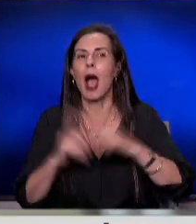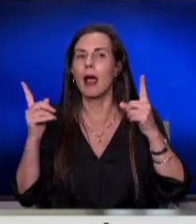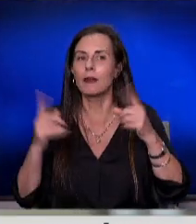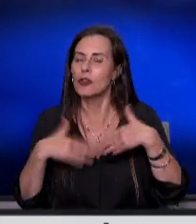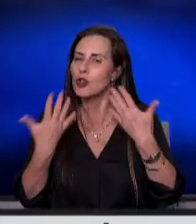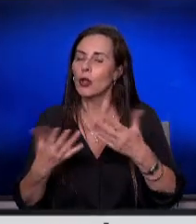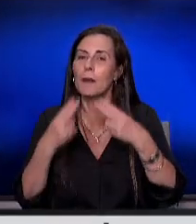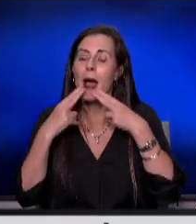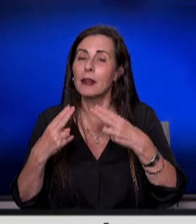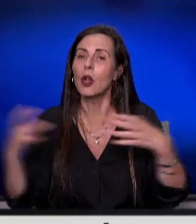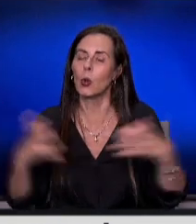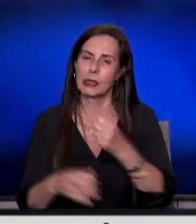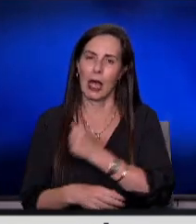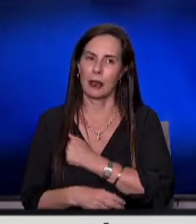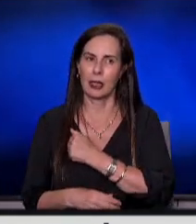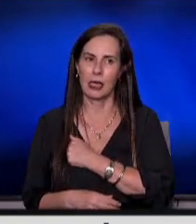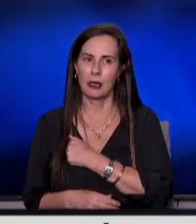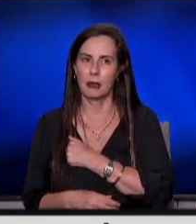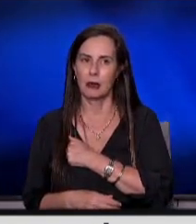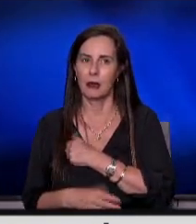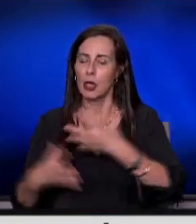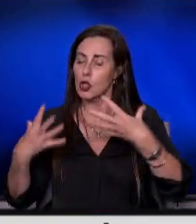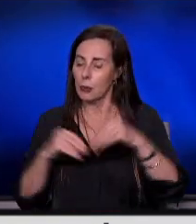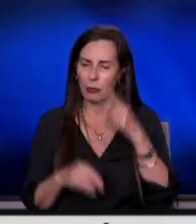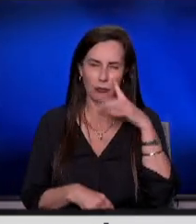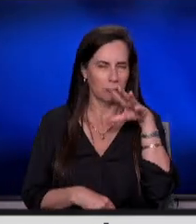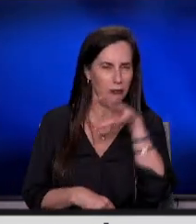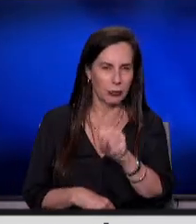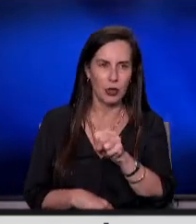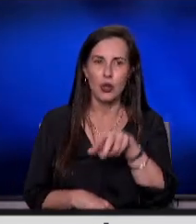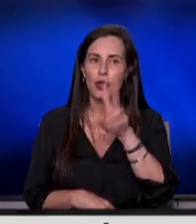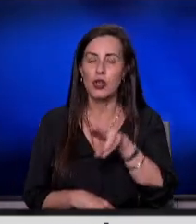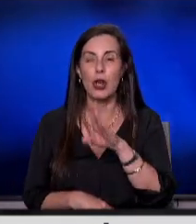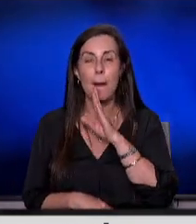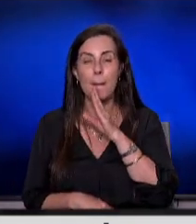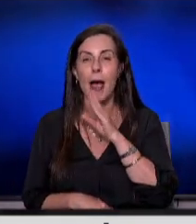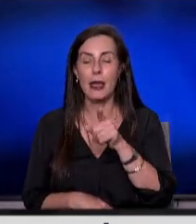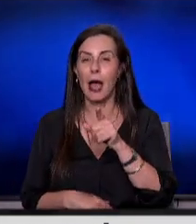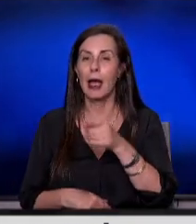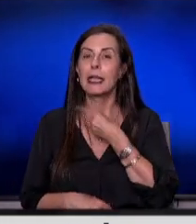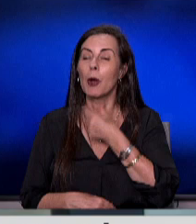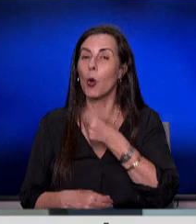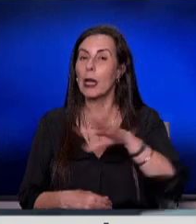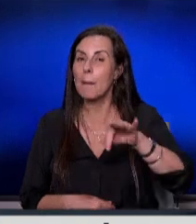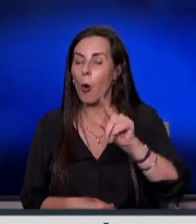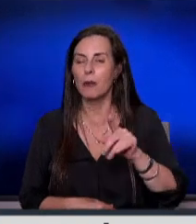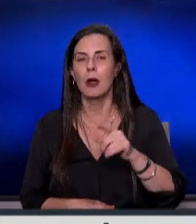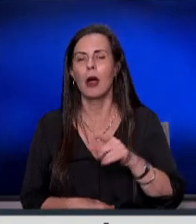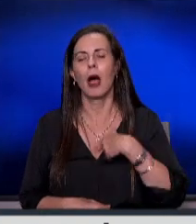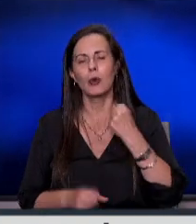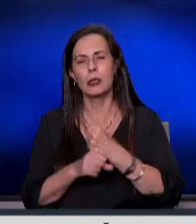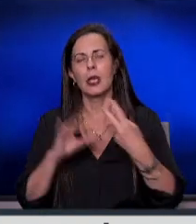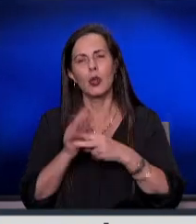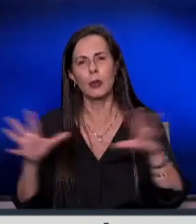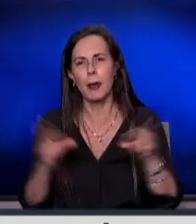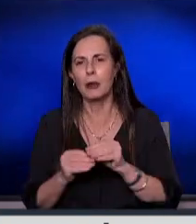שנותן מענה בעיקר לאוכלוסייה דתית. כשמשפחה מזהה בעיית התמכרות להימורים, אנחנו נגבש תוכנית איתם